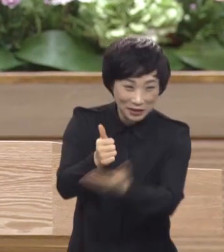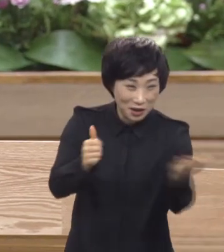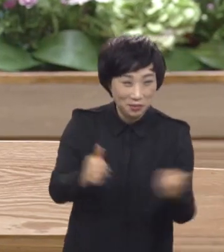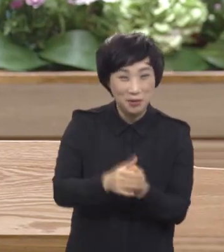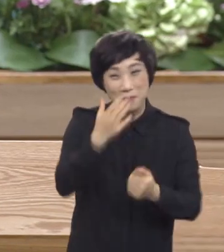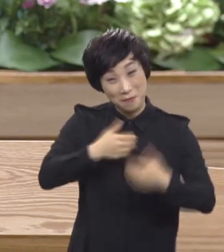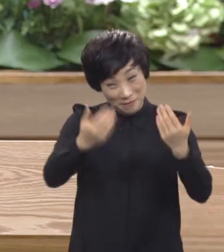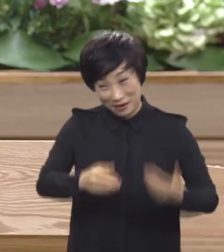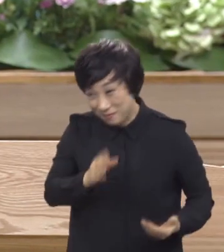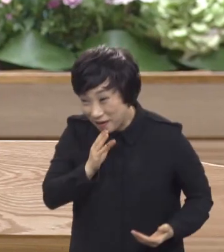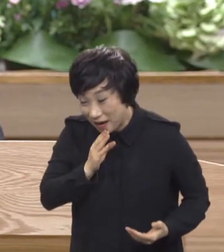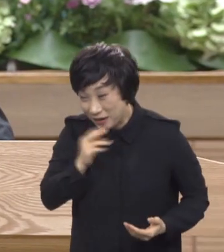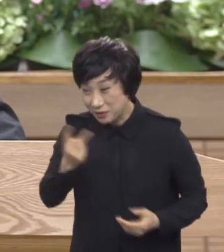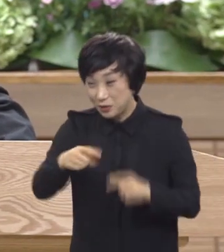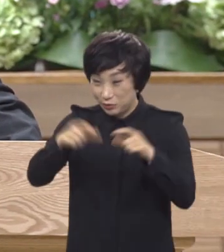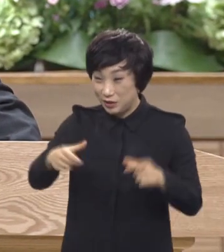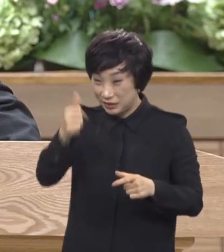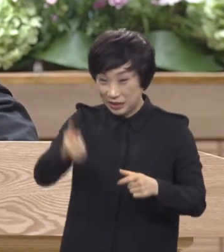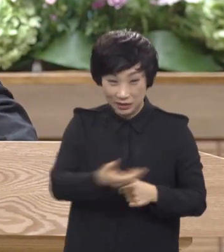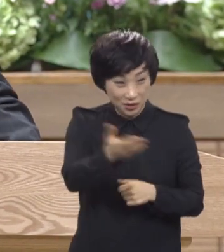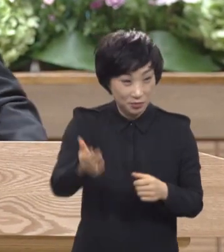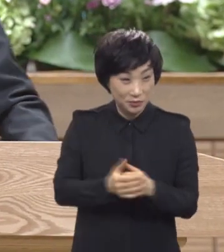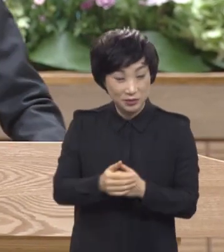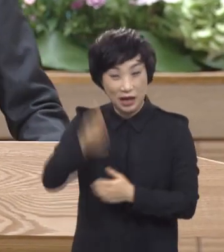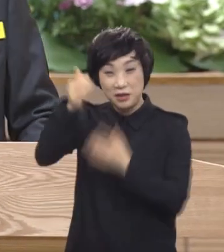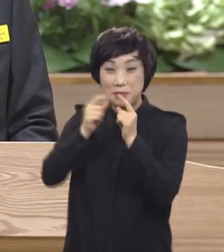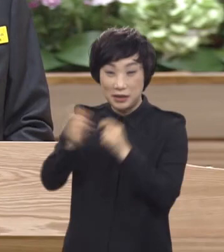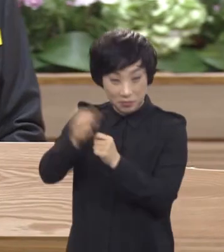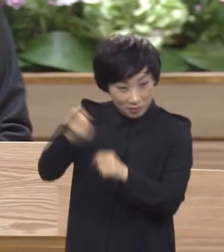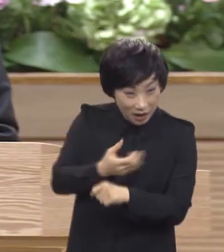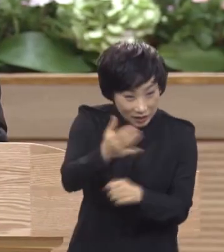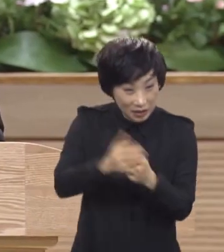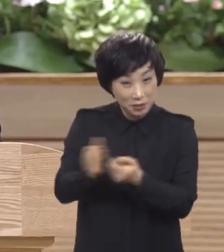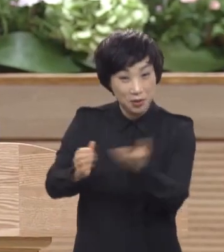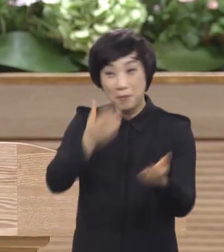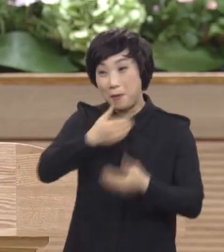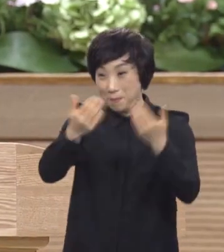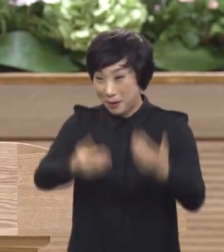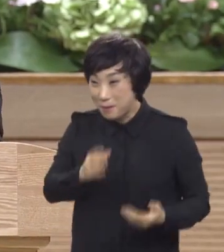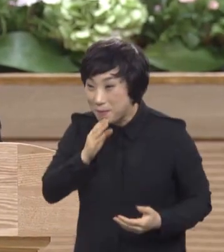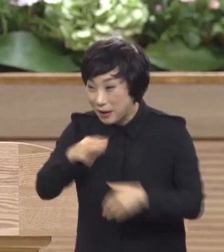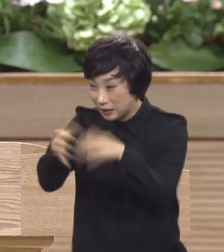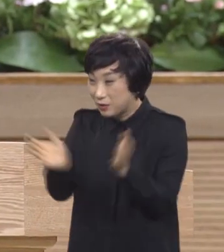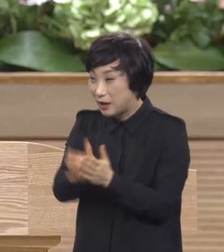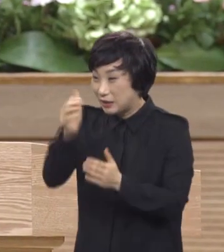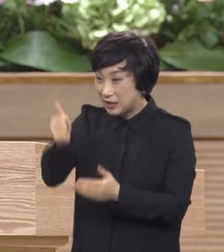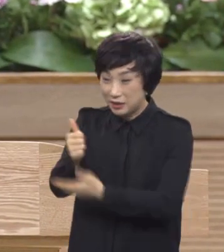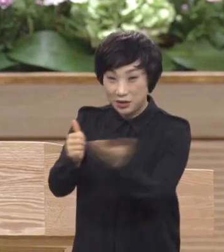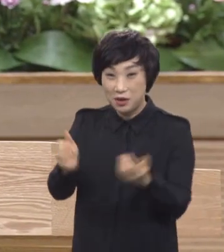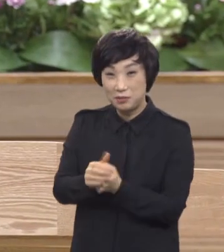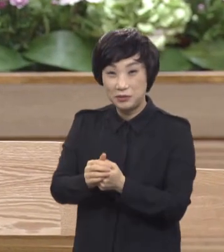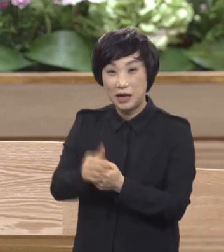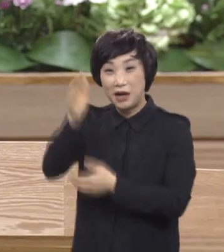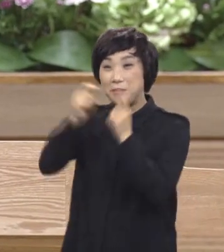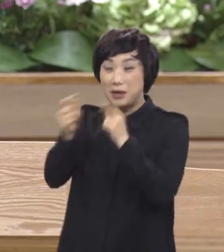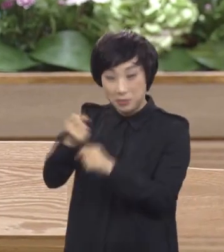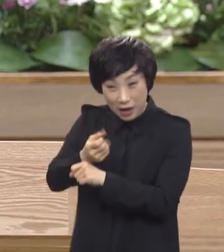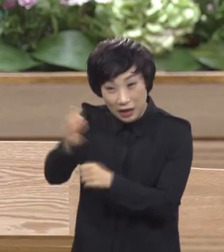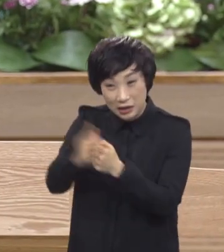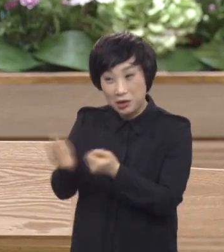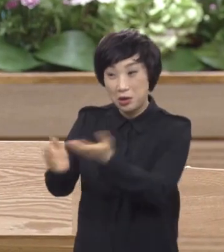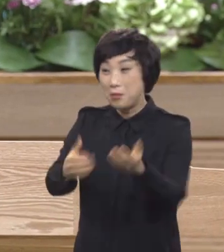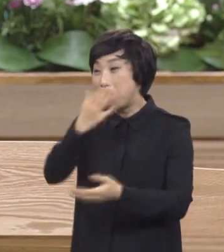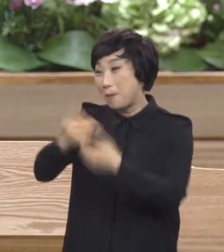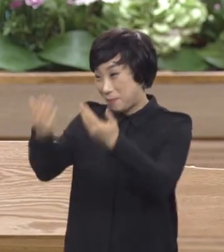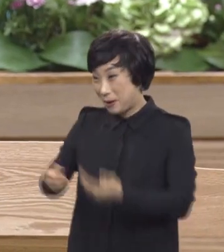구역장들 그래서 복을 받은 사람이오 그래서 기관장들 그래서 복을 받은 사람이오 교사들 그래서 복을 받은 사람이오